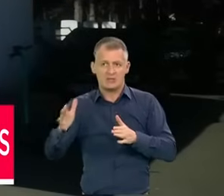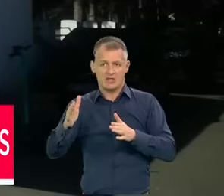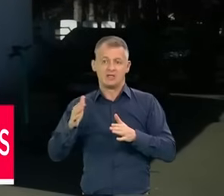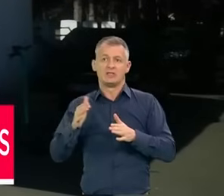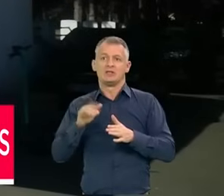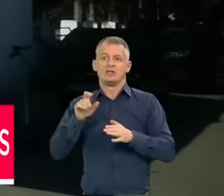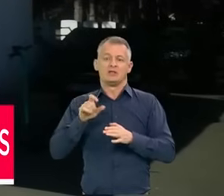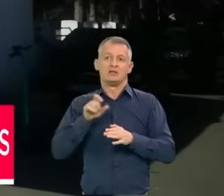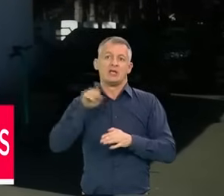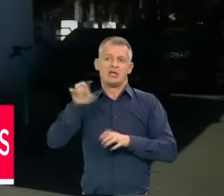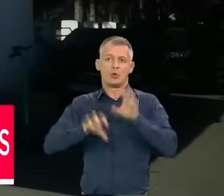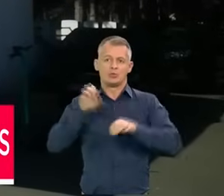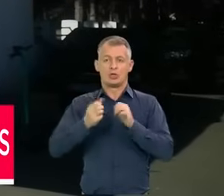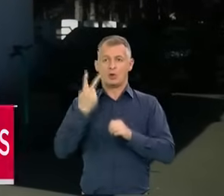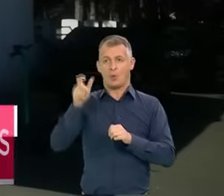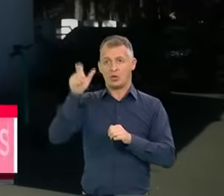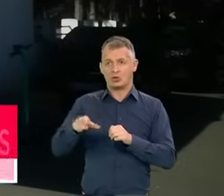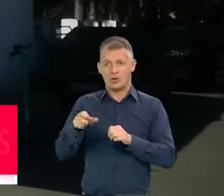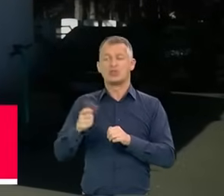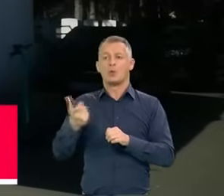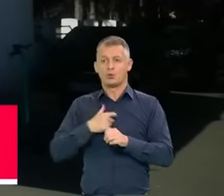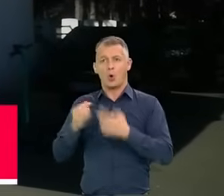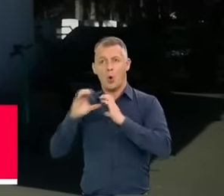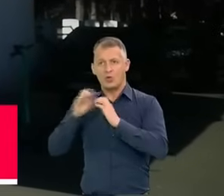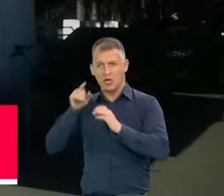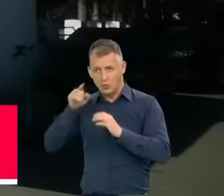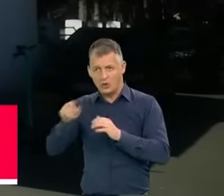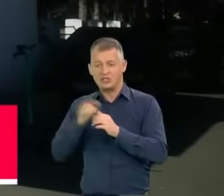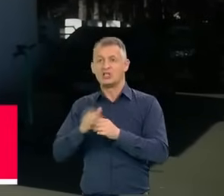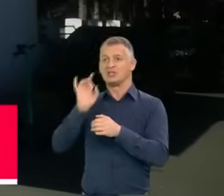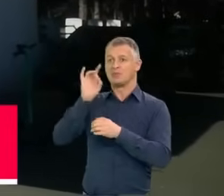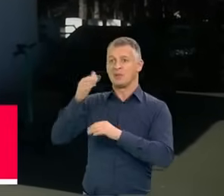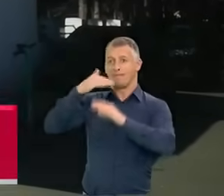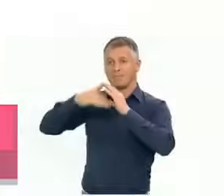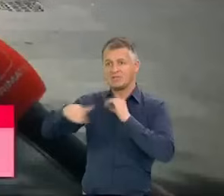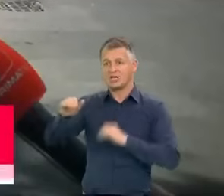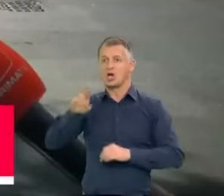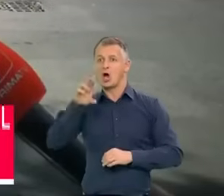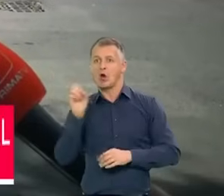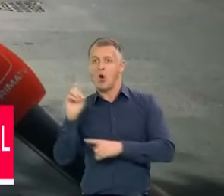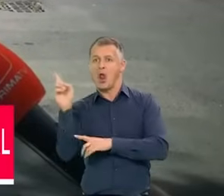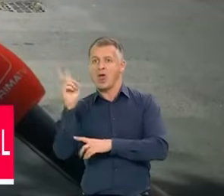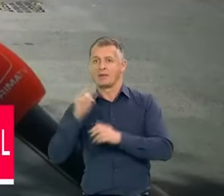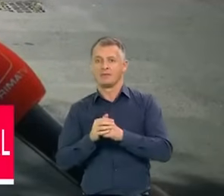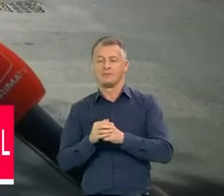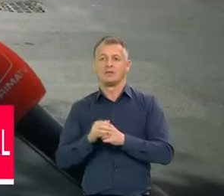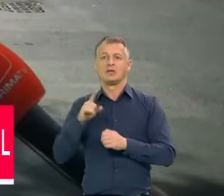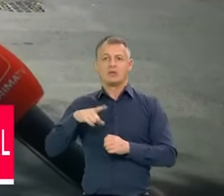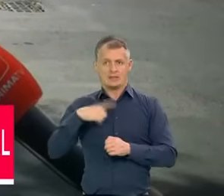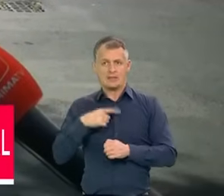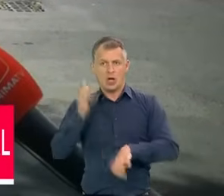erau conștiente de asemenea S a transmis și un mesaj ro alert s au constatat leziuni la